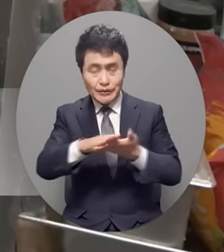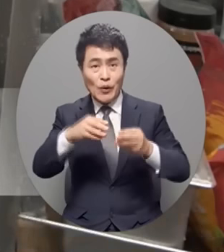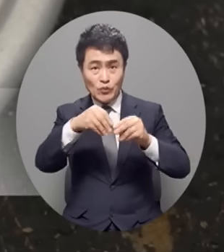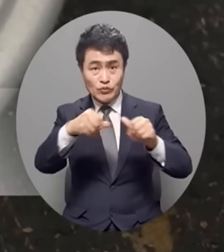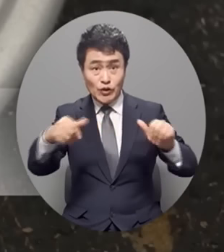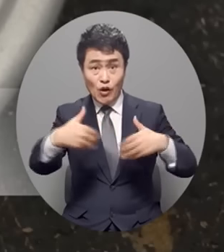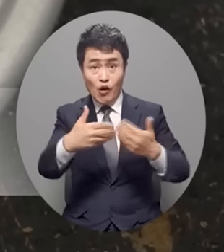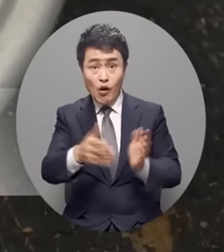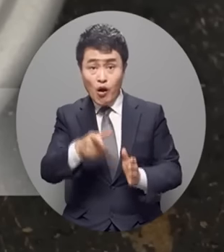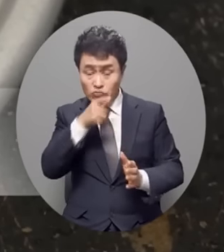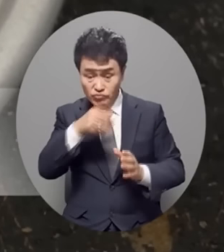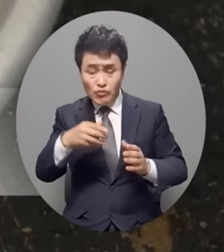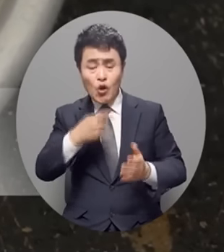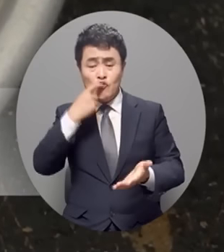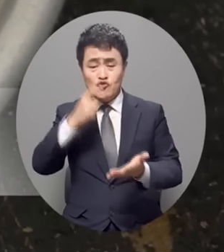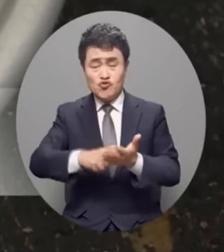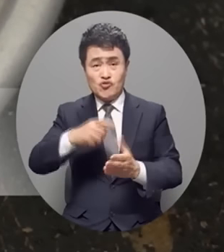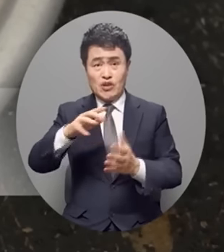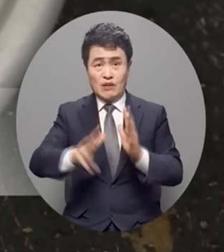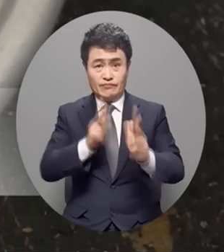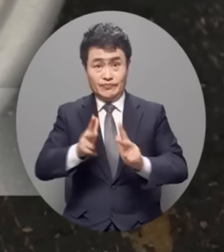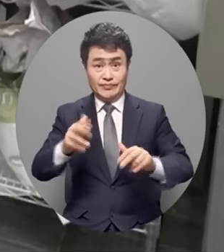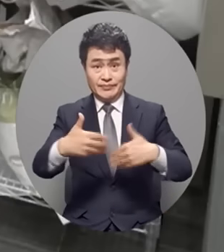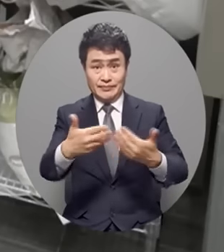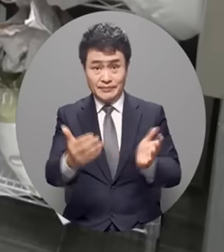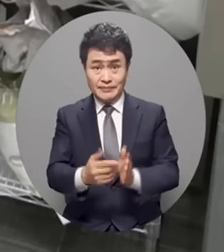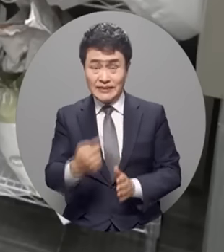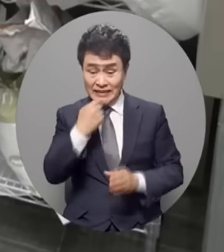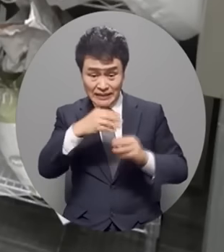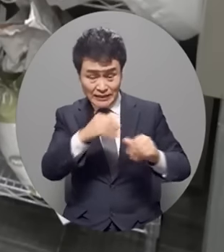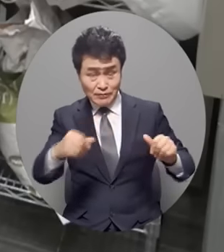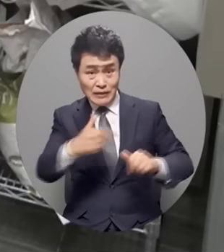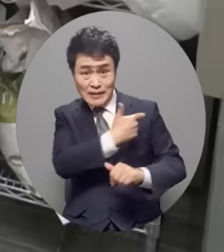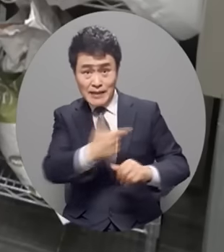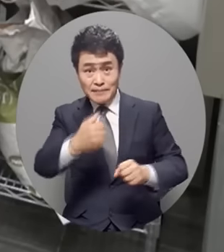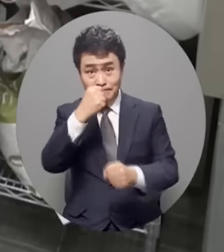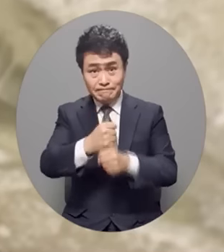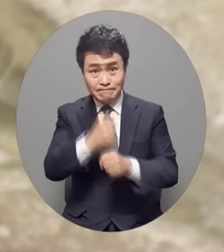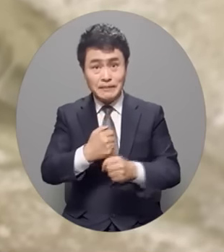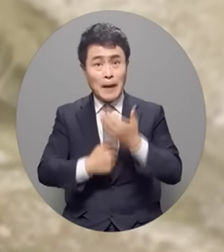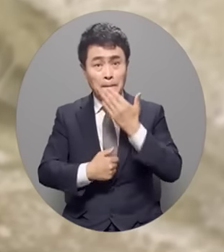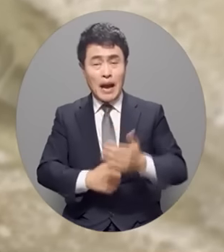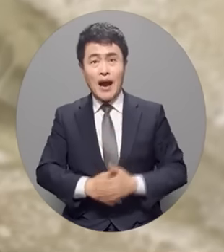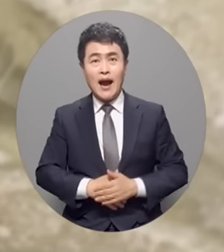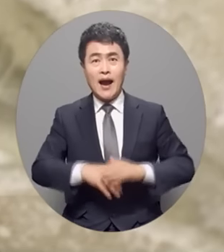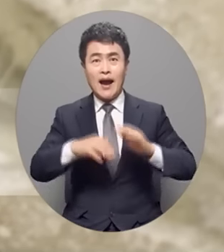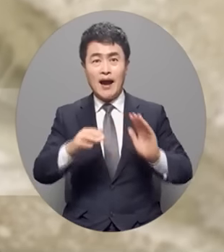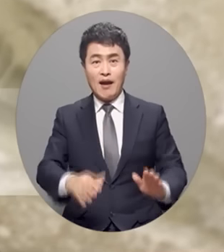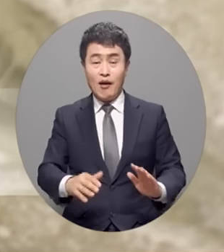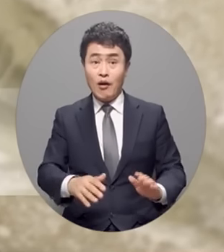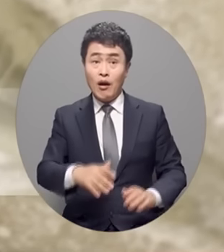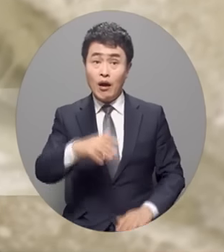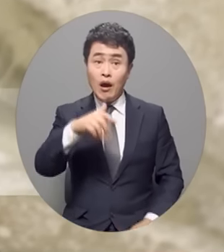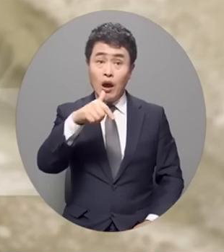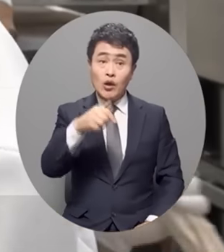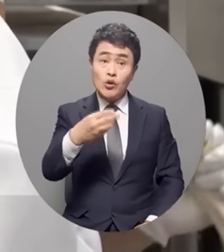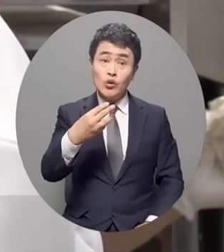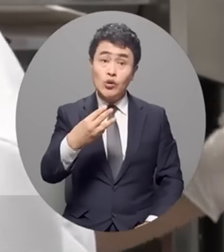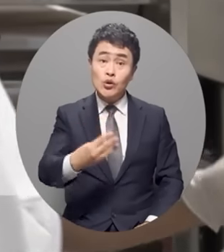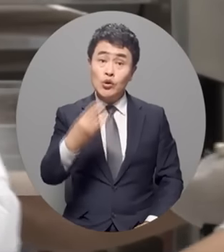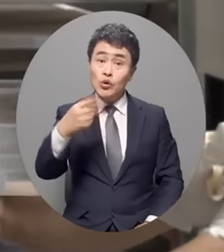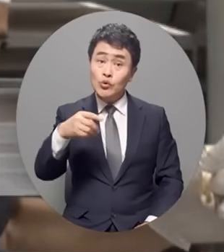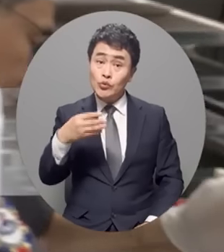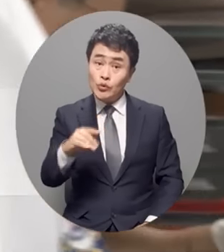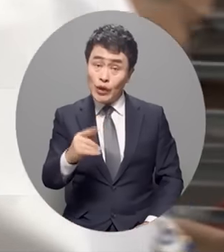물에 불리지 않아도 쉽게 빻을 수 있어 밀가루처럼 대량 재분이 가능합니다. 글루텐 성분이 없어 소화가 잘 되는